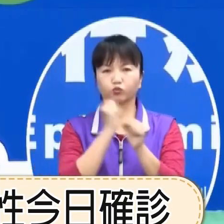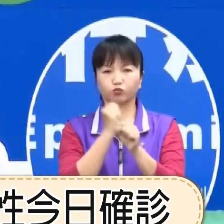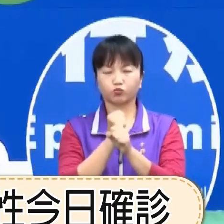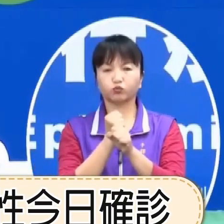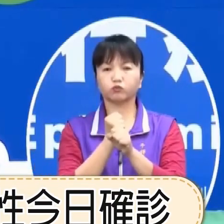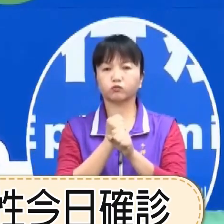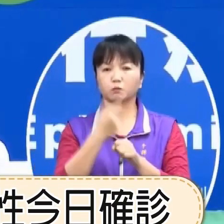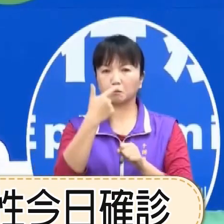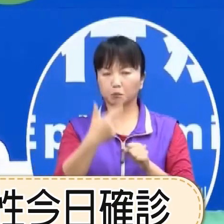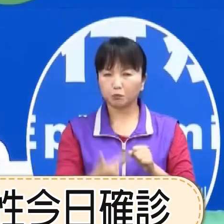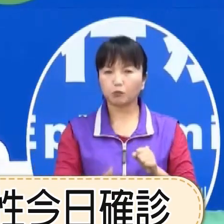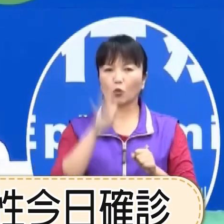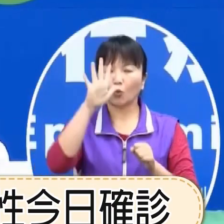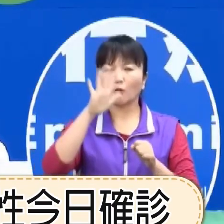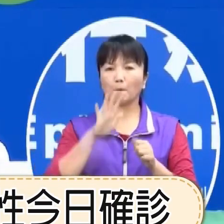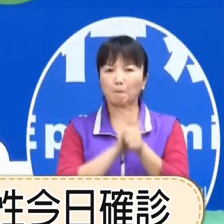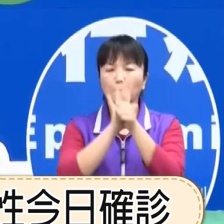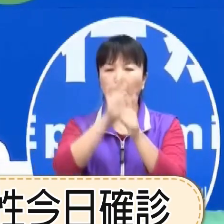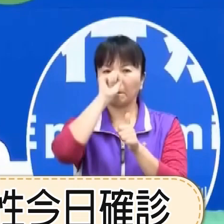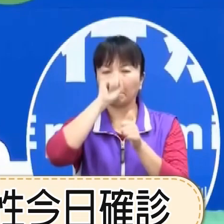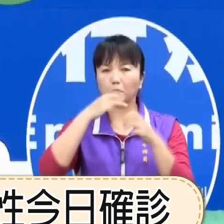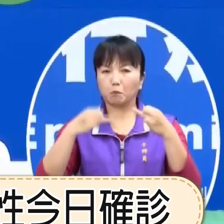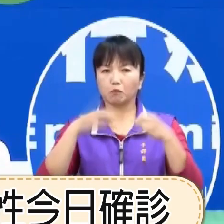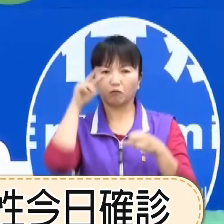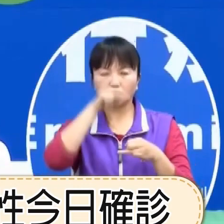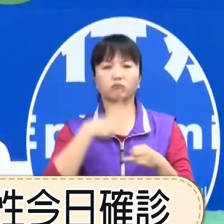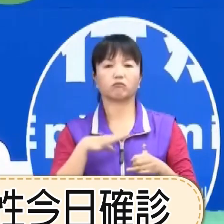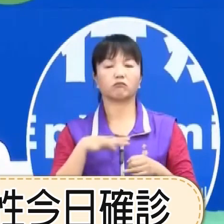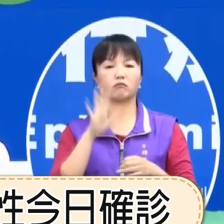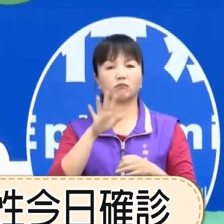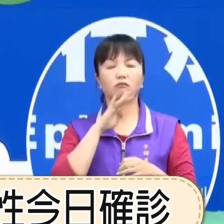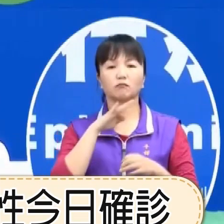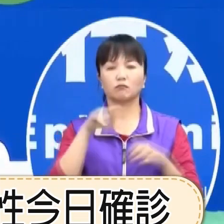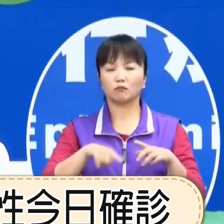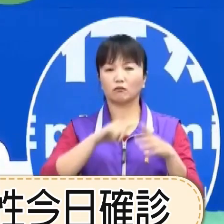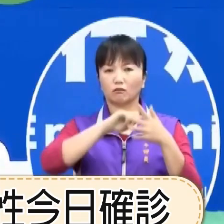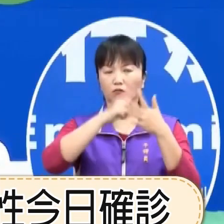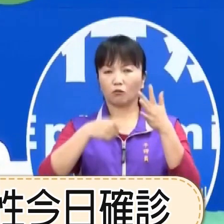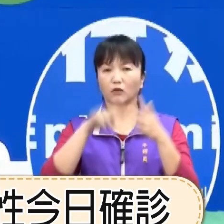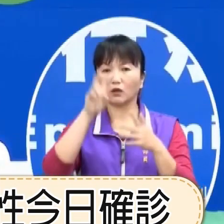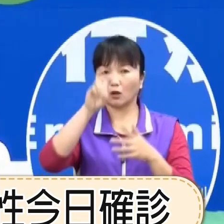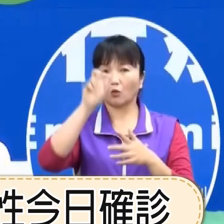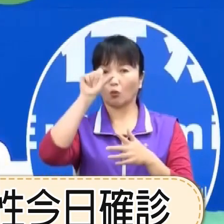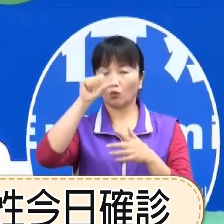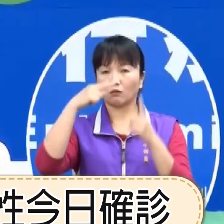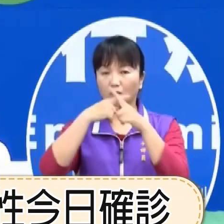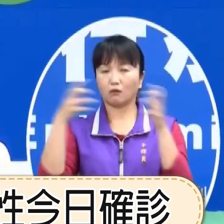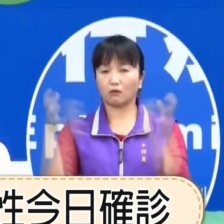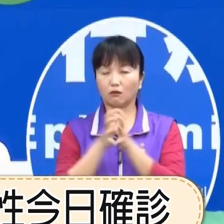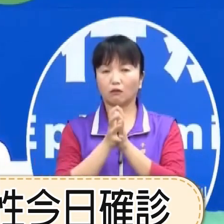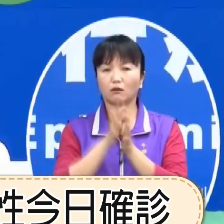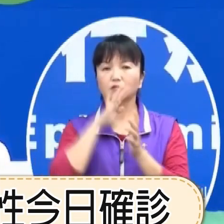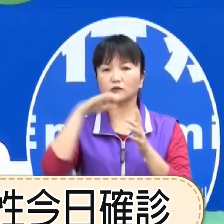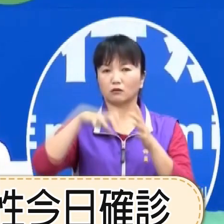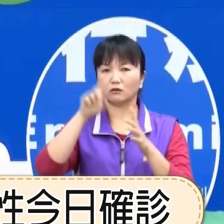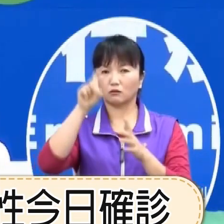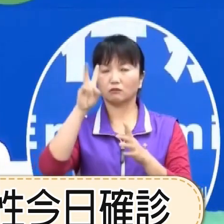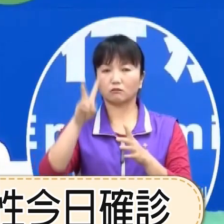渐渐的哈发挥它的一个成效。好，所以在这25位里面，好，